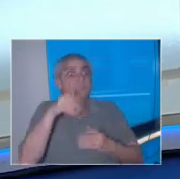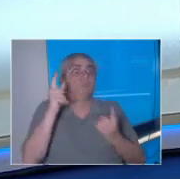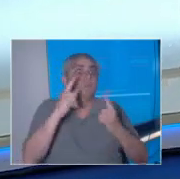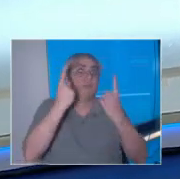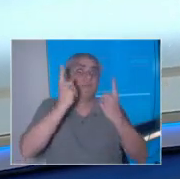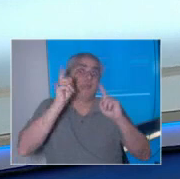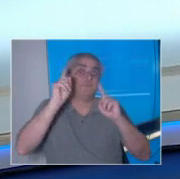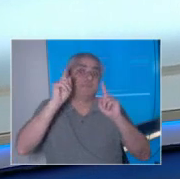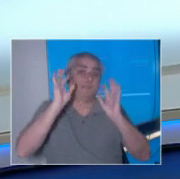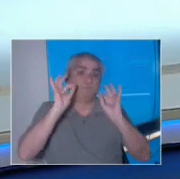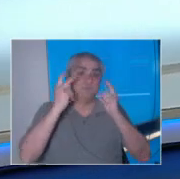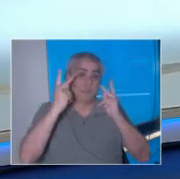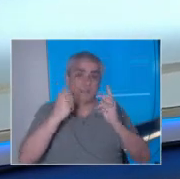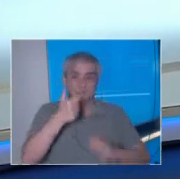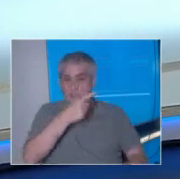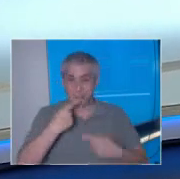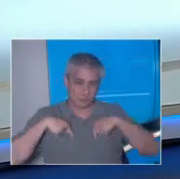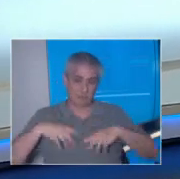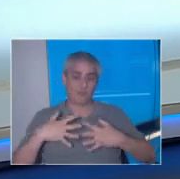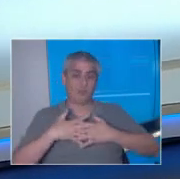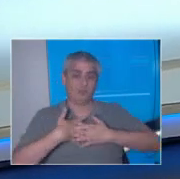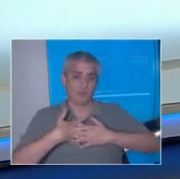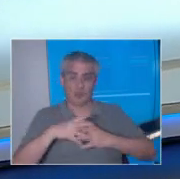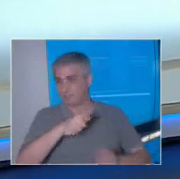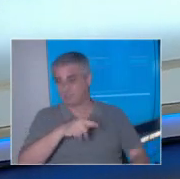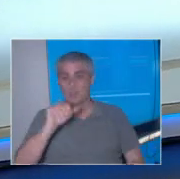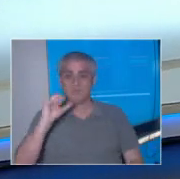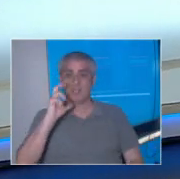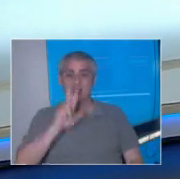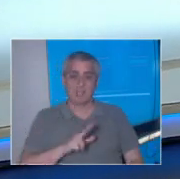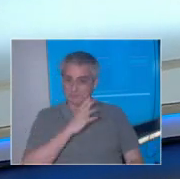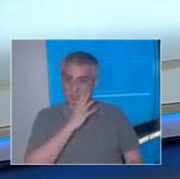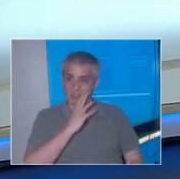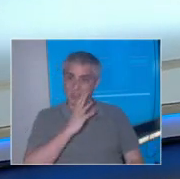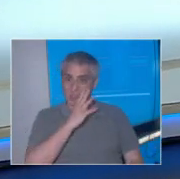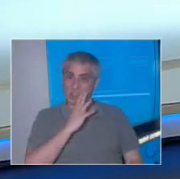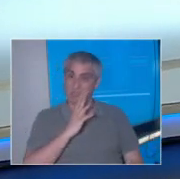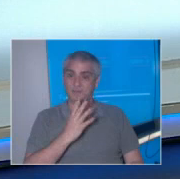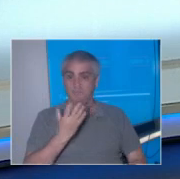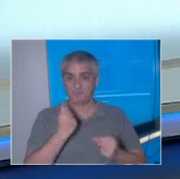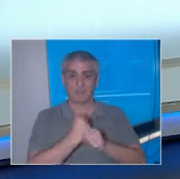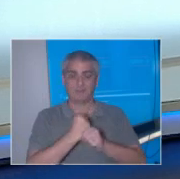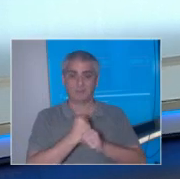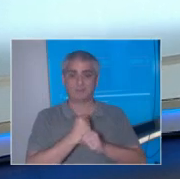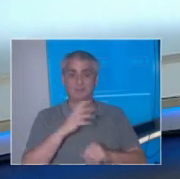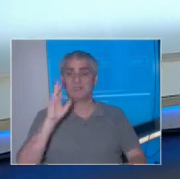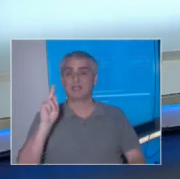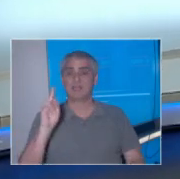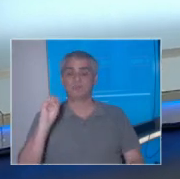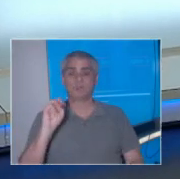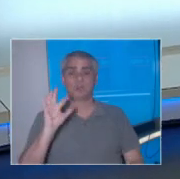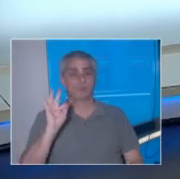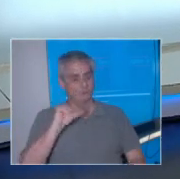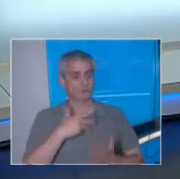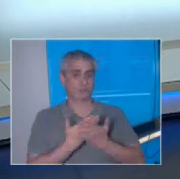מי שבעיקר מנהל אותם הוא יושב-ראש הקואליציה, אופיר כץ. לא. אז קילי משה, קילי משה טורפז, יש לו